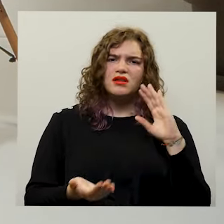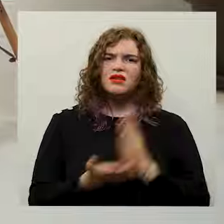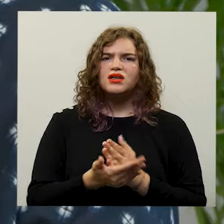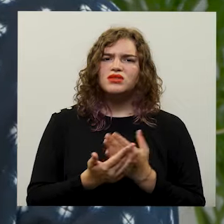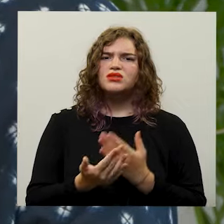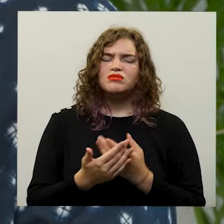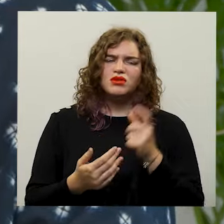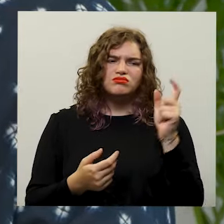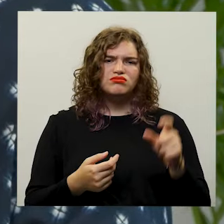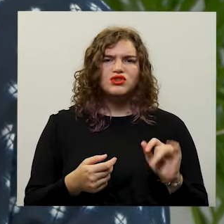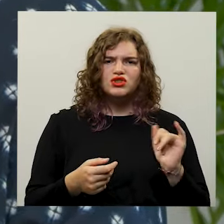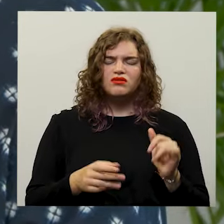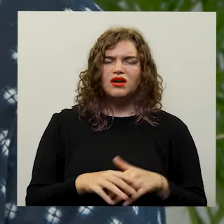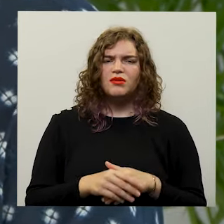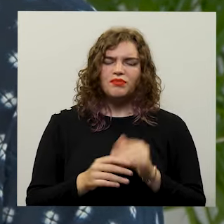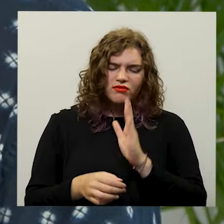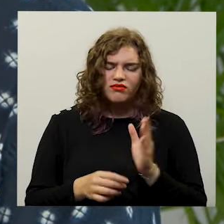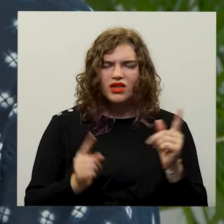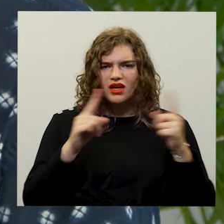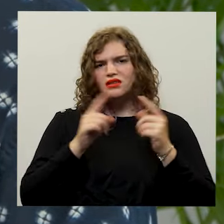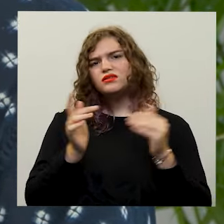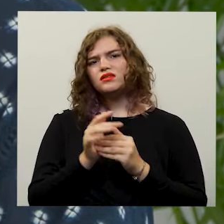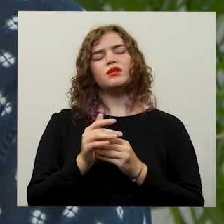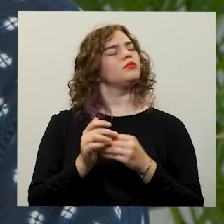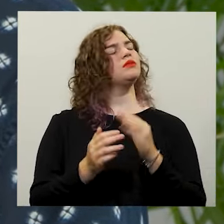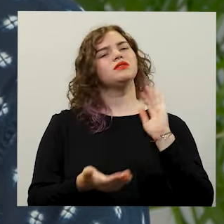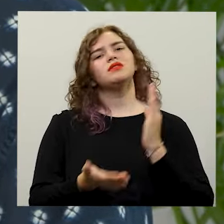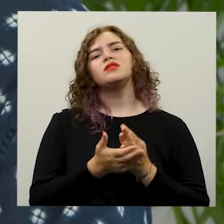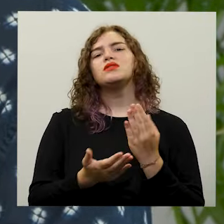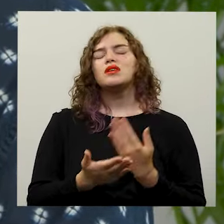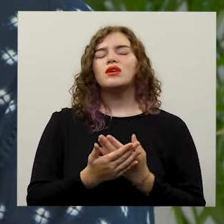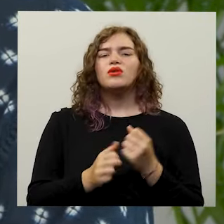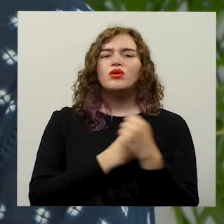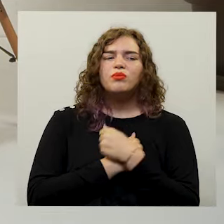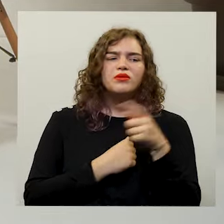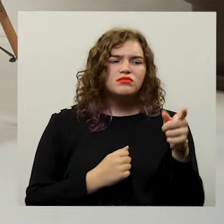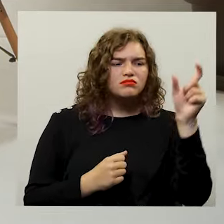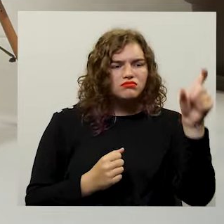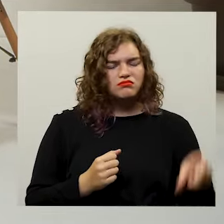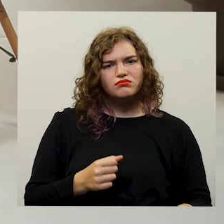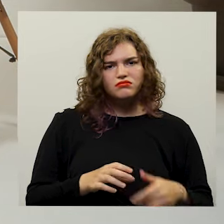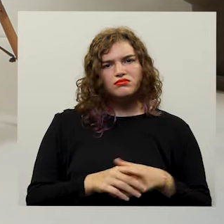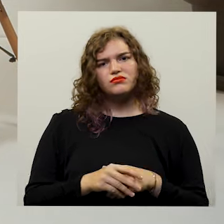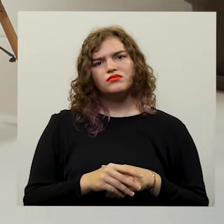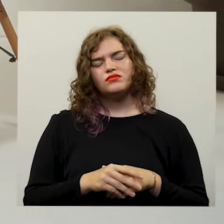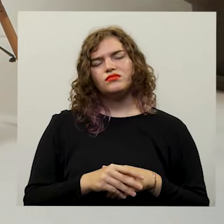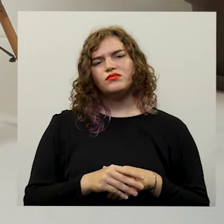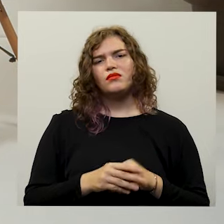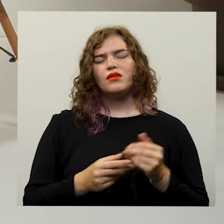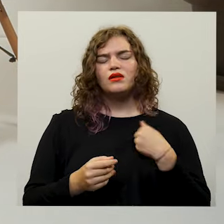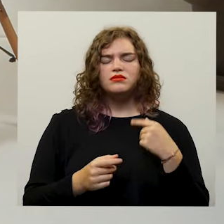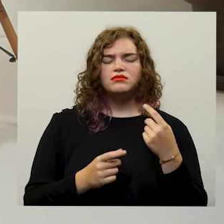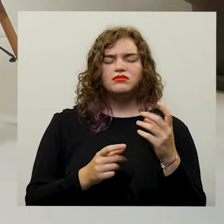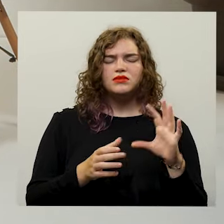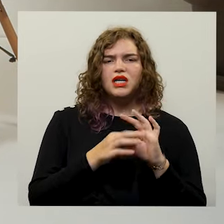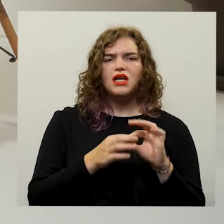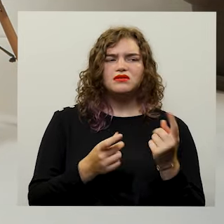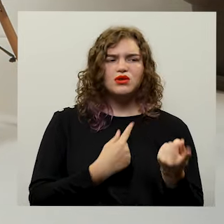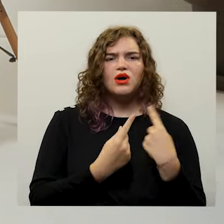Și în fiecare zi trebuie să luăm decizia asta, eu o iubesc pe ea, pun relația noastră